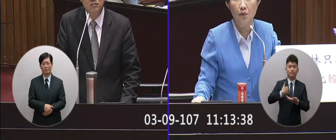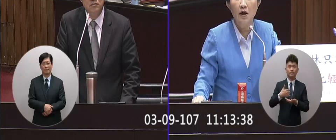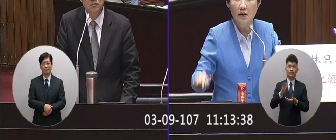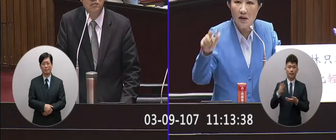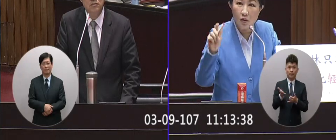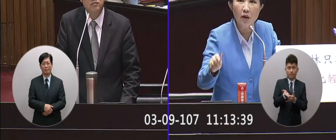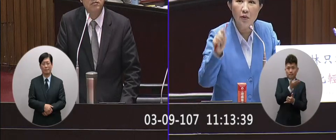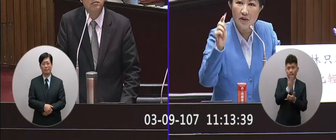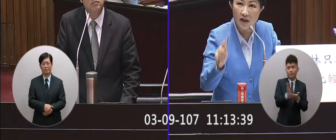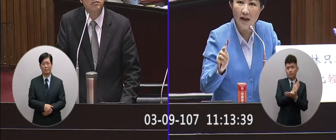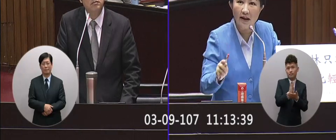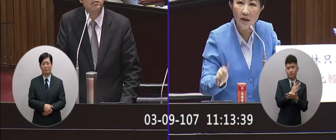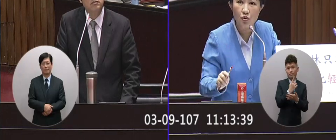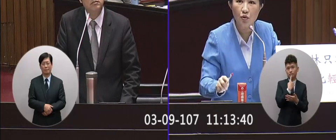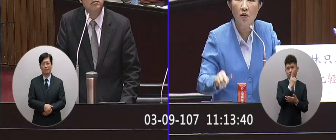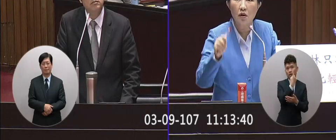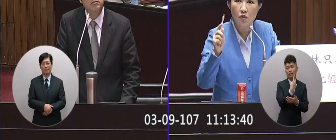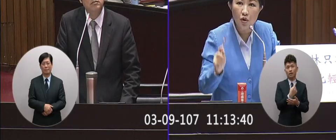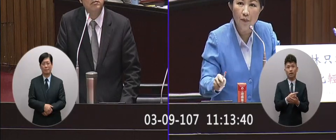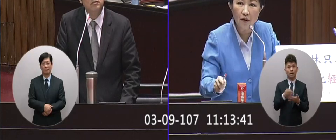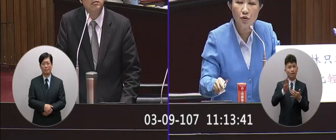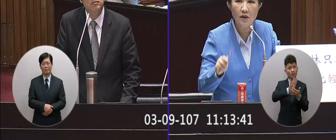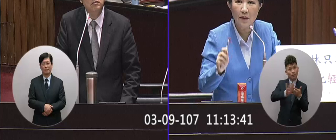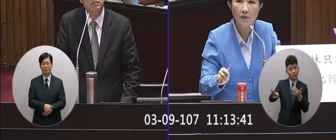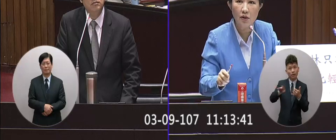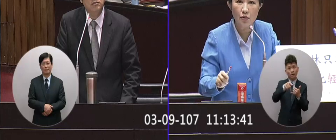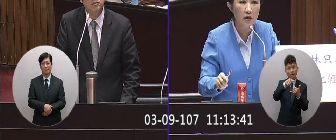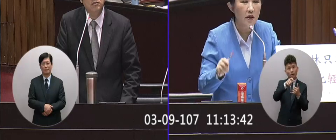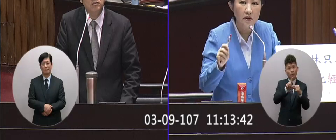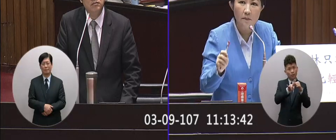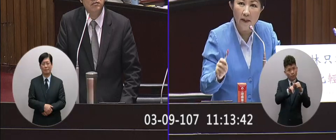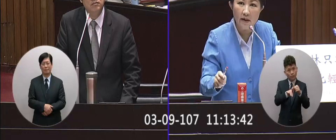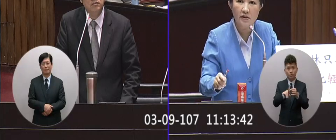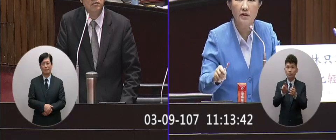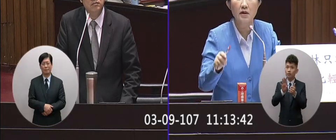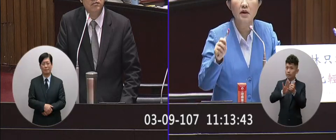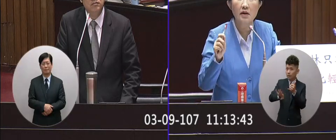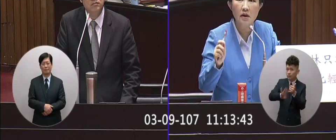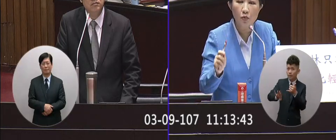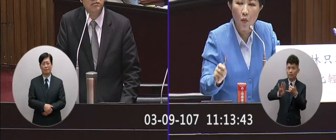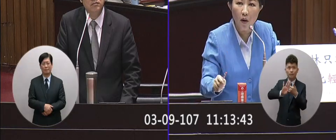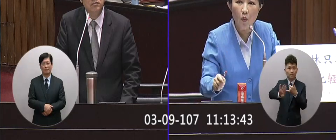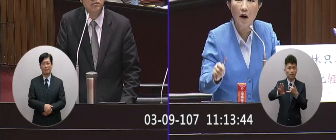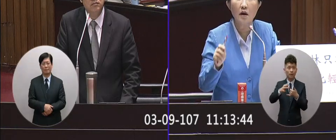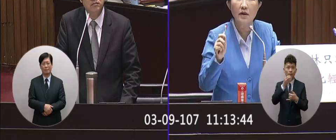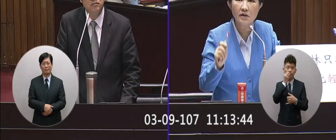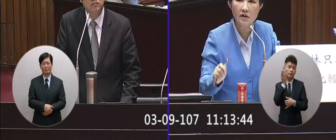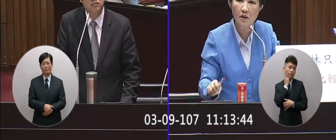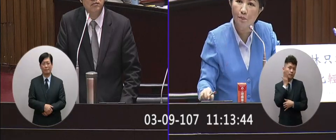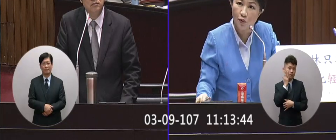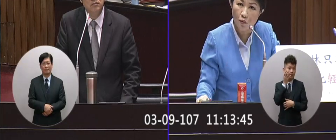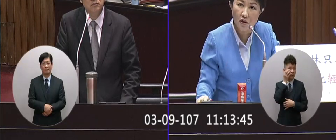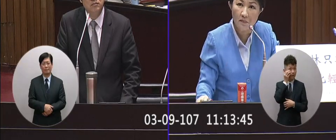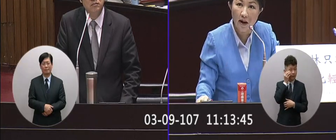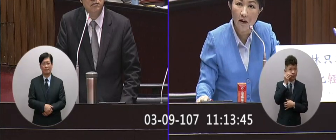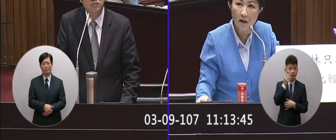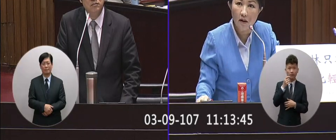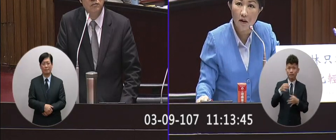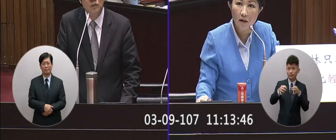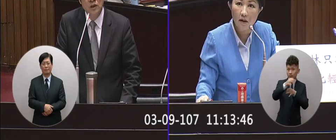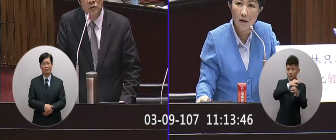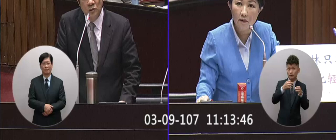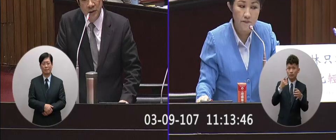鉴北部，你对于其他地区？中部地区、南部地区的美食跟观光跟经济不重视